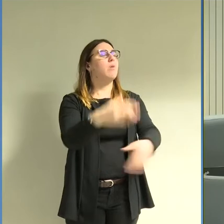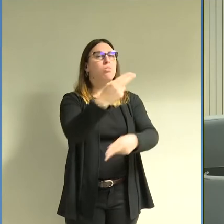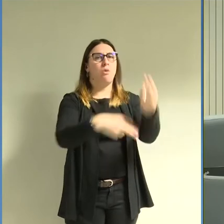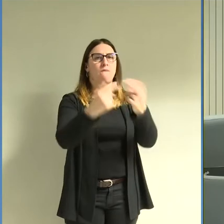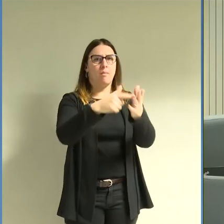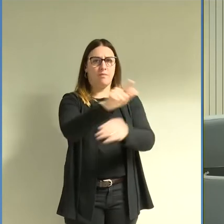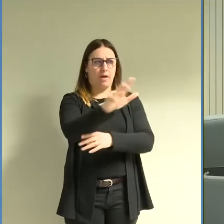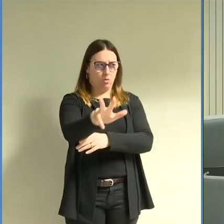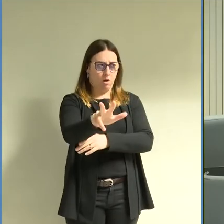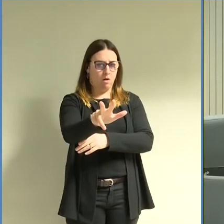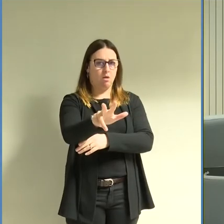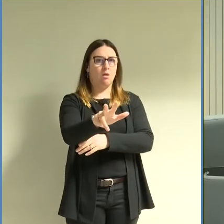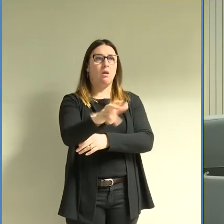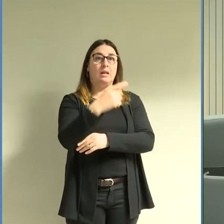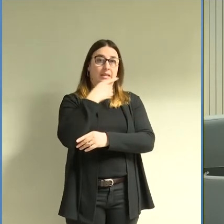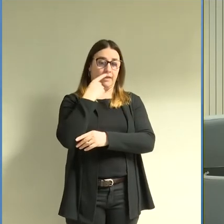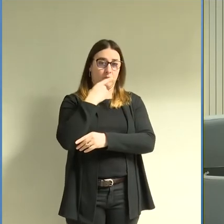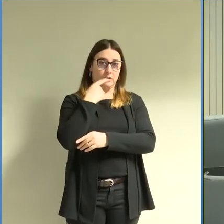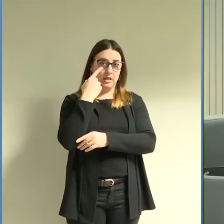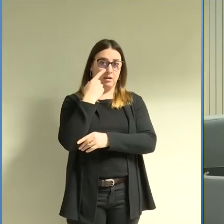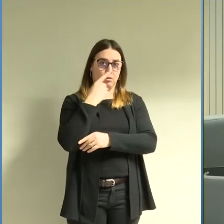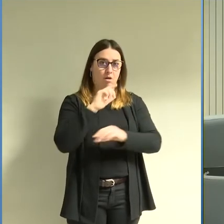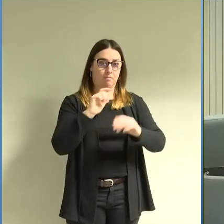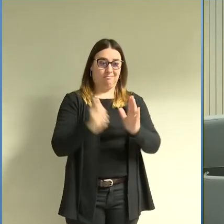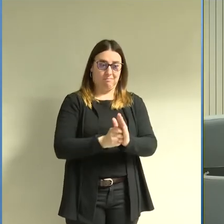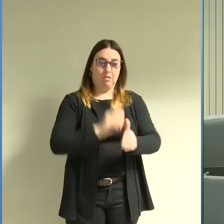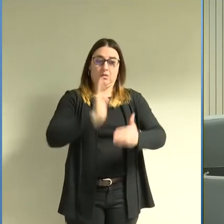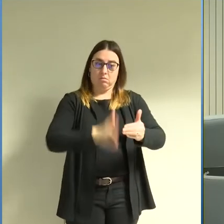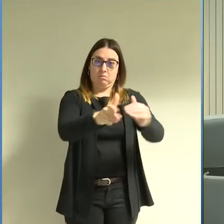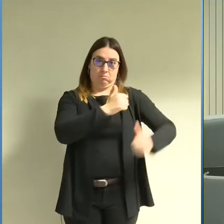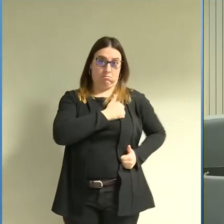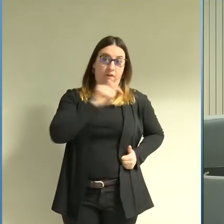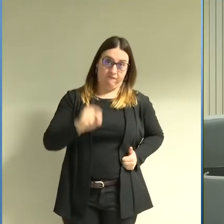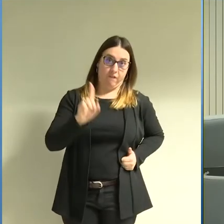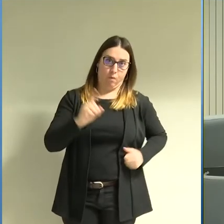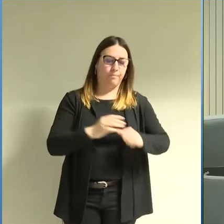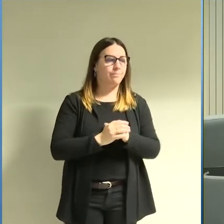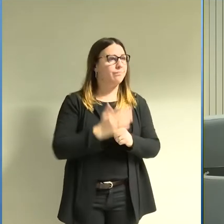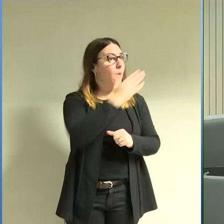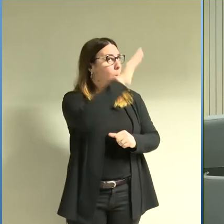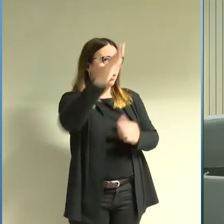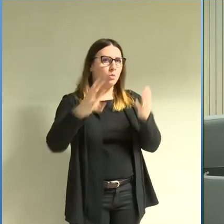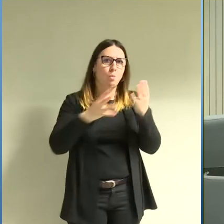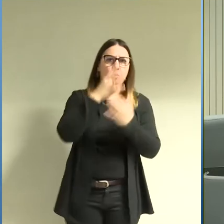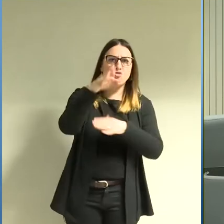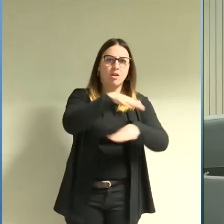nous serons donc vous ont rappelé donc ces délais je veux aussi parler donc de tous les autres projets